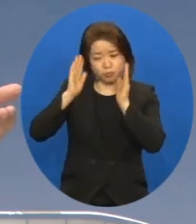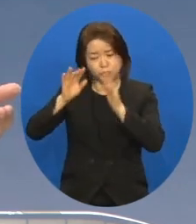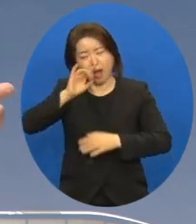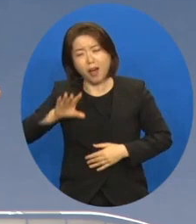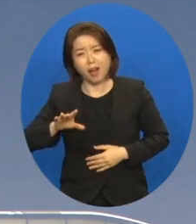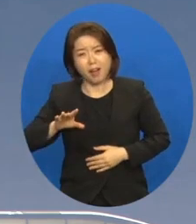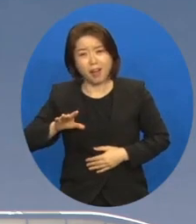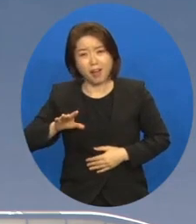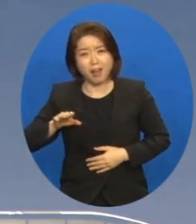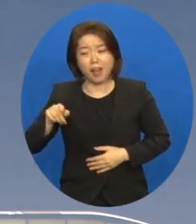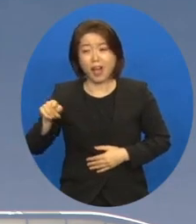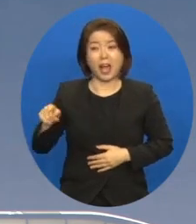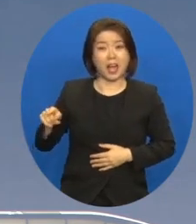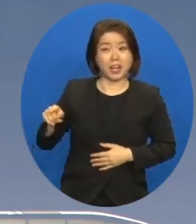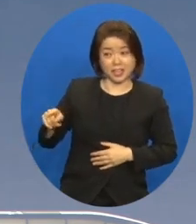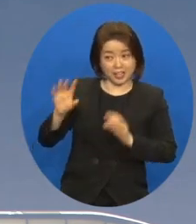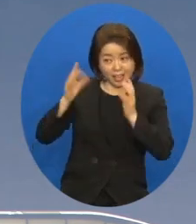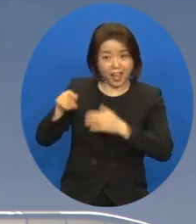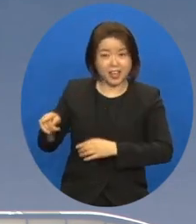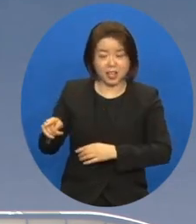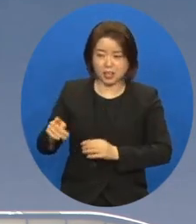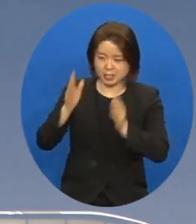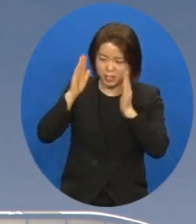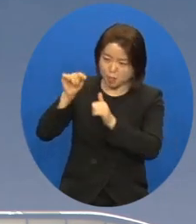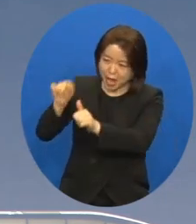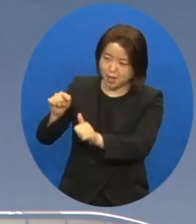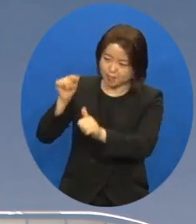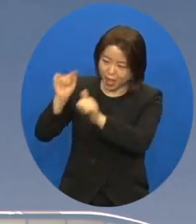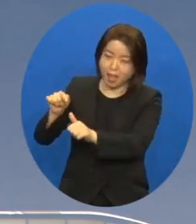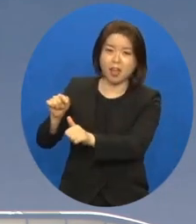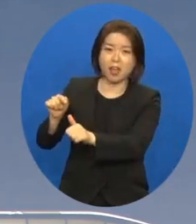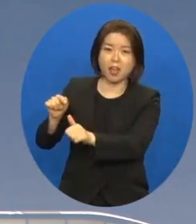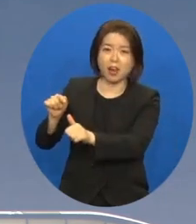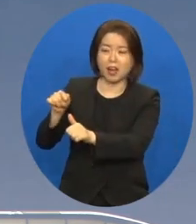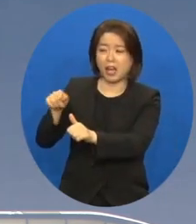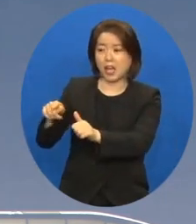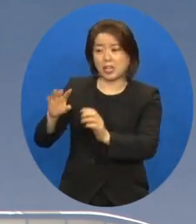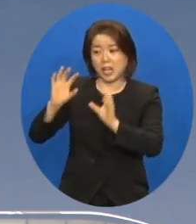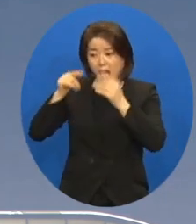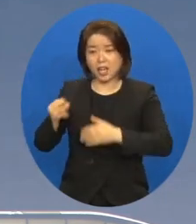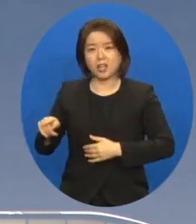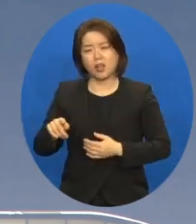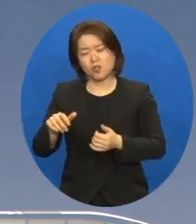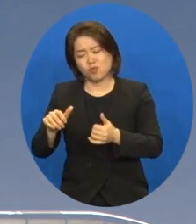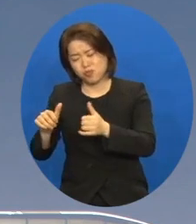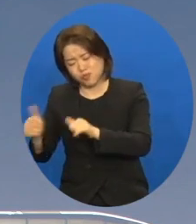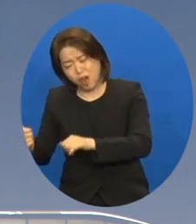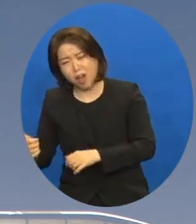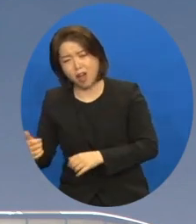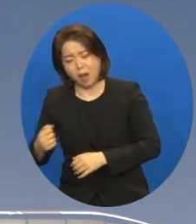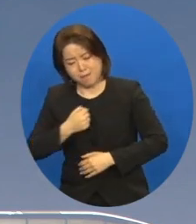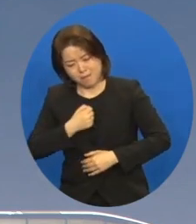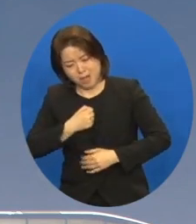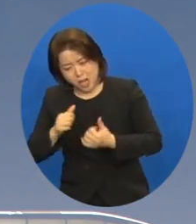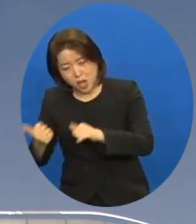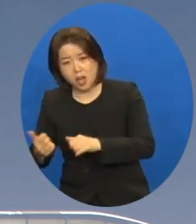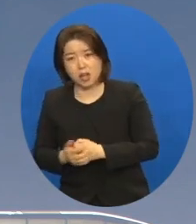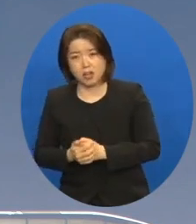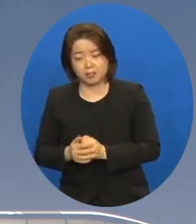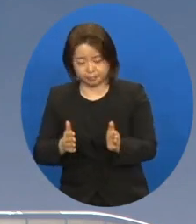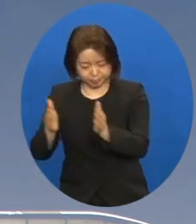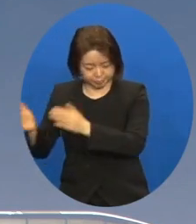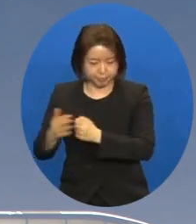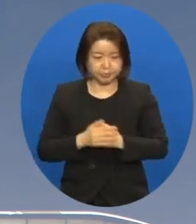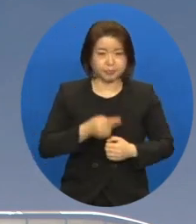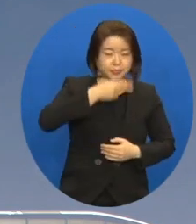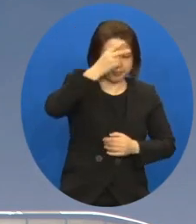거예요. 그 아이에게 공부해라 공부해라 그러면 그건 그 아이 죽이는 거죠. 아주 술에 인이 바뀌어서